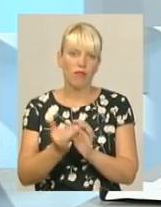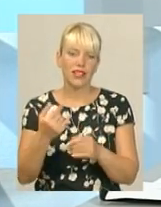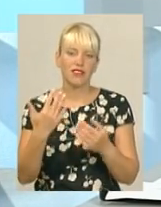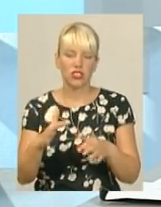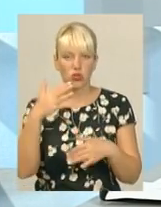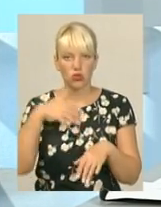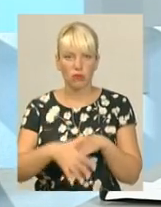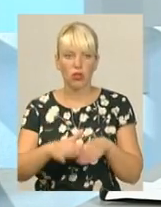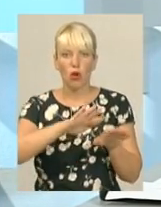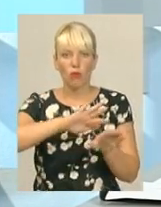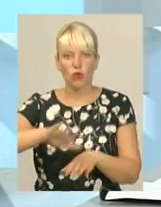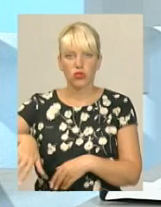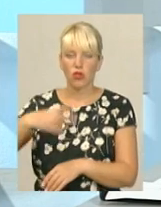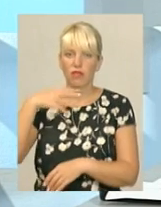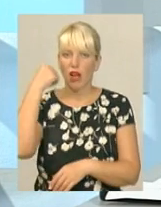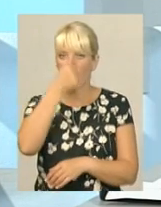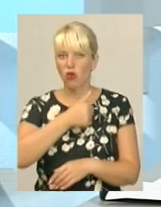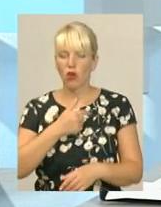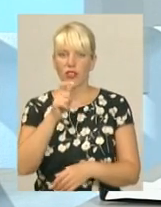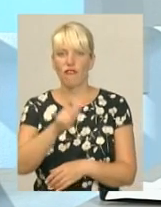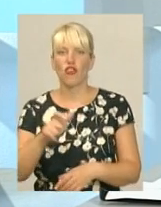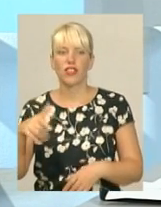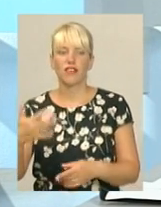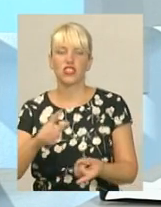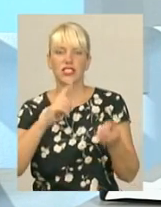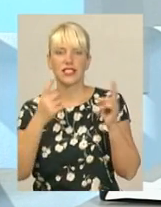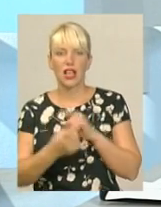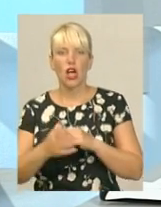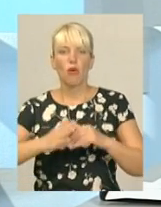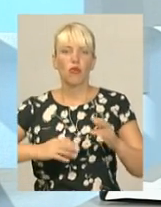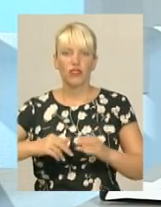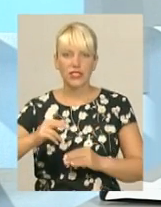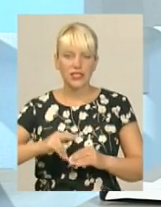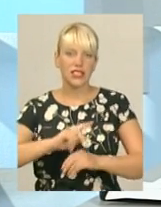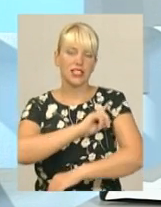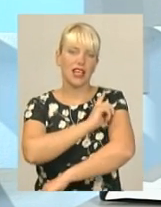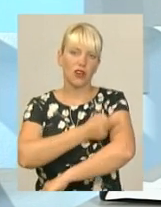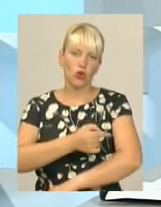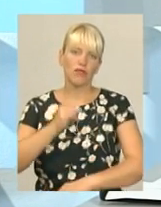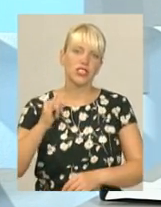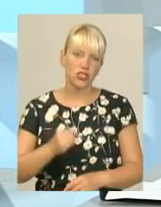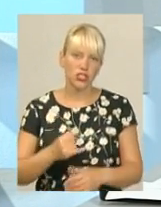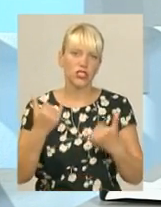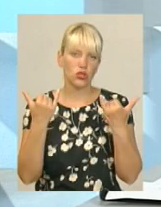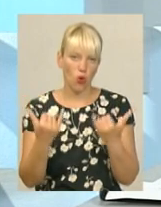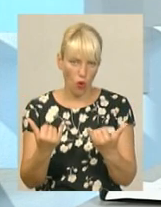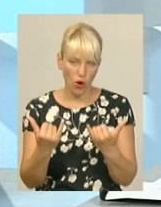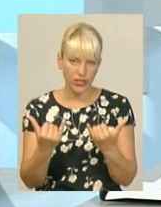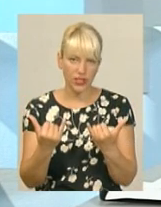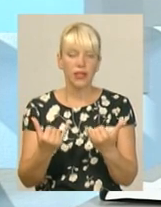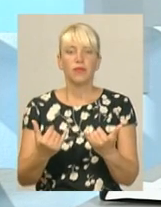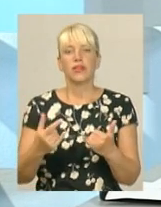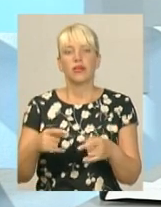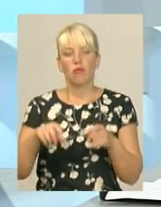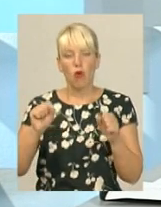пройшло 2 роки, вони стали вже професійно загартованіші, і сьогодні можна